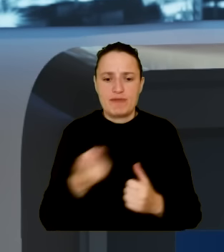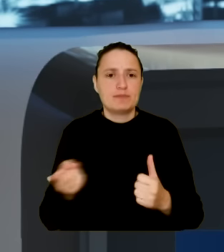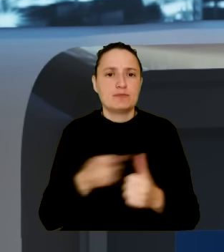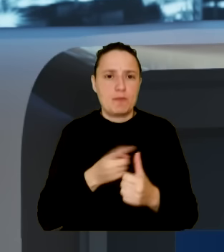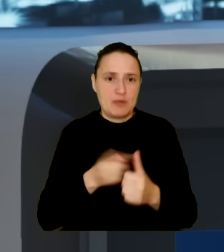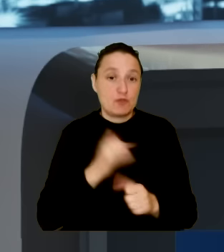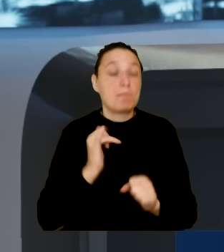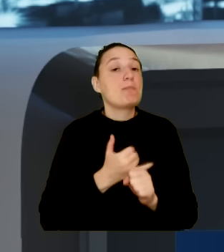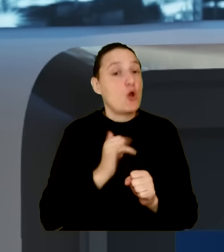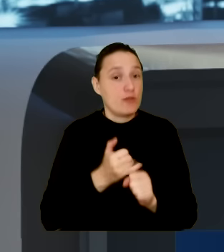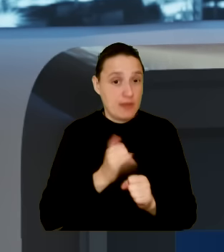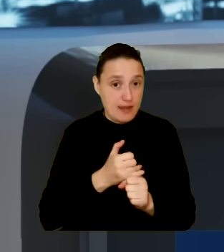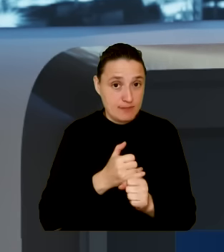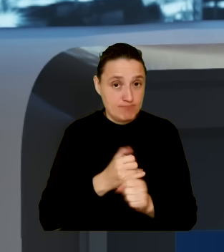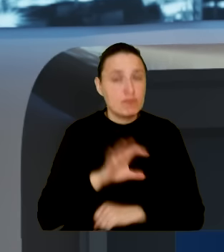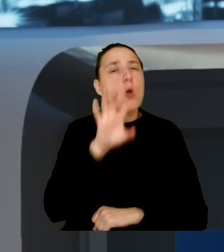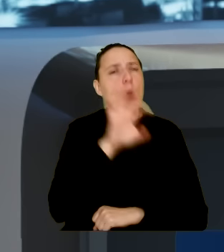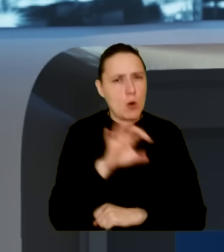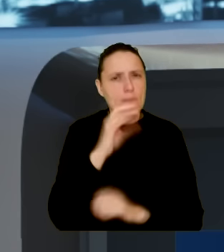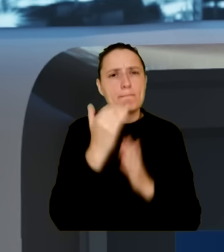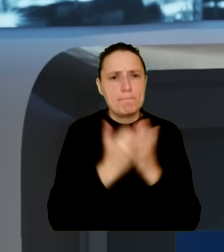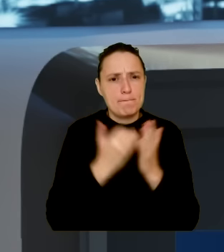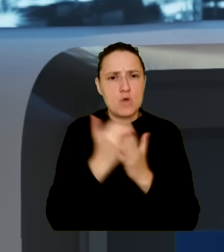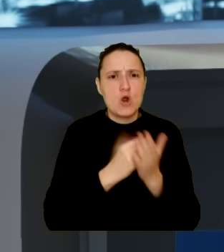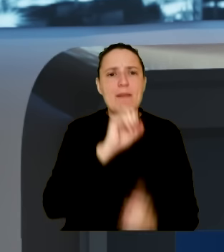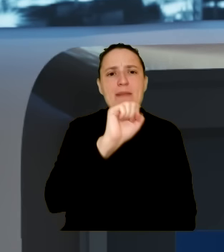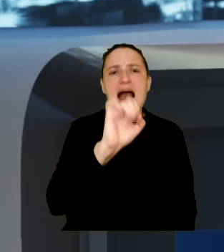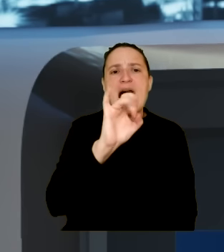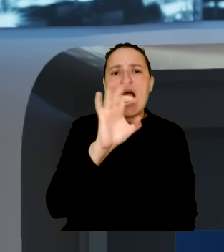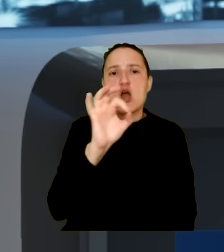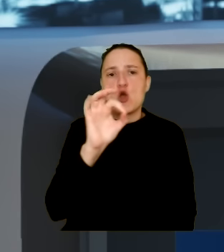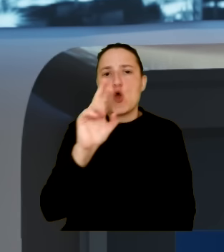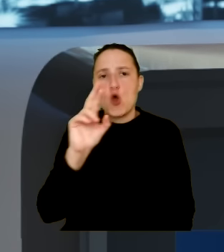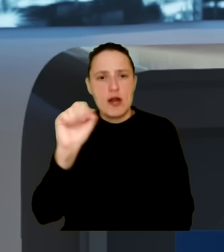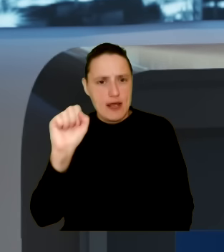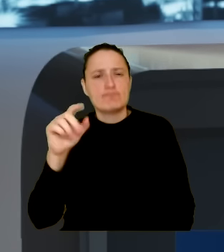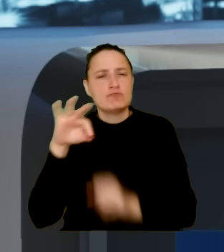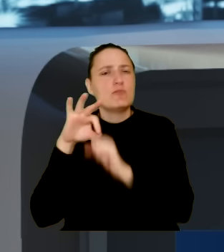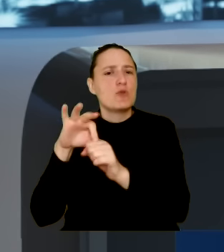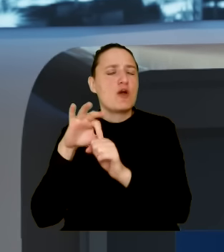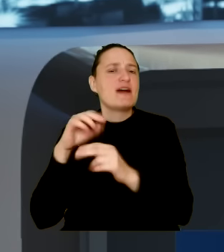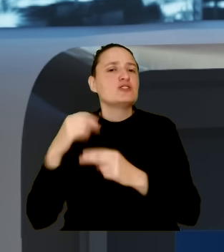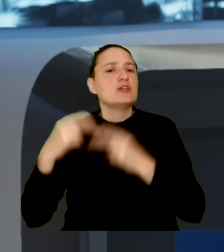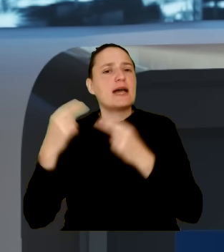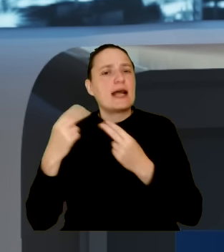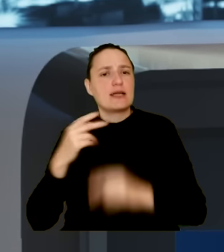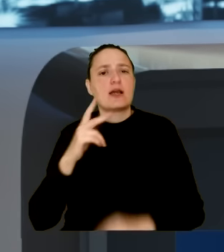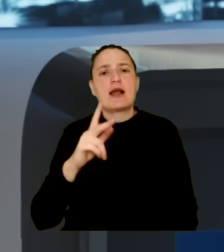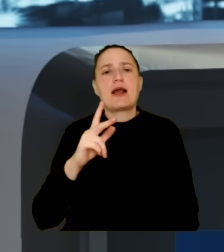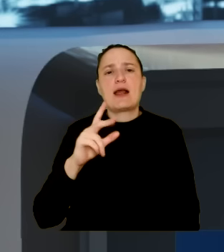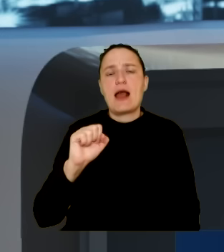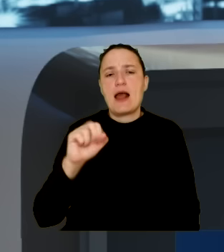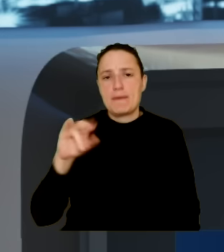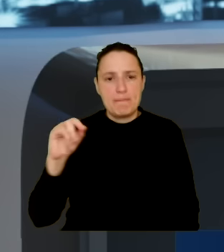oglądałam program Agora w waszej stacji, prowadzony przez pana redaktora Klarenbacha. I